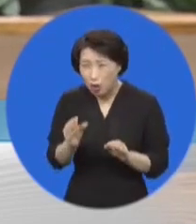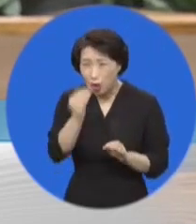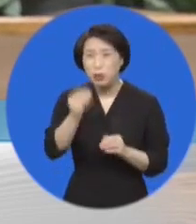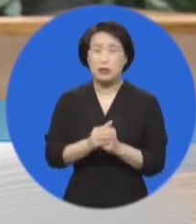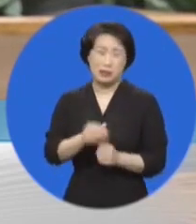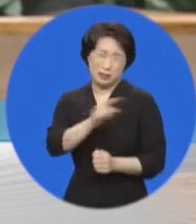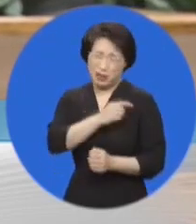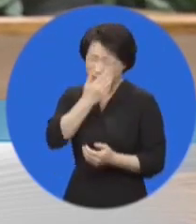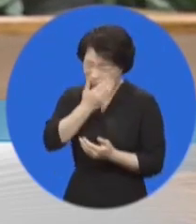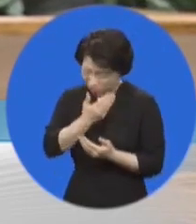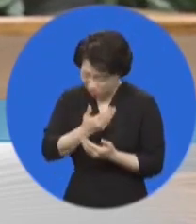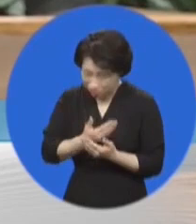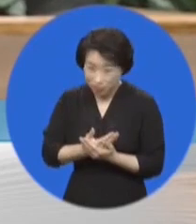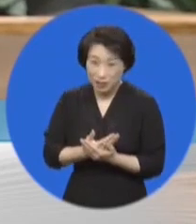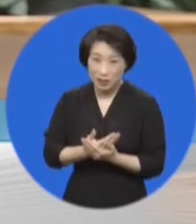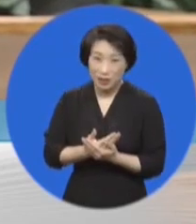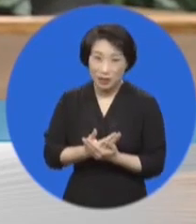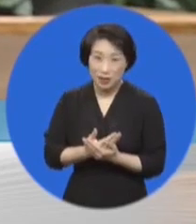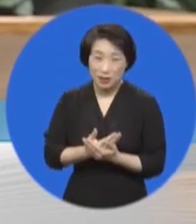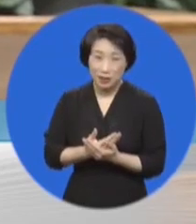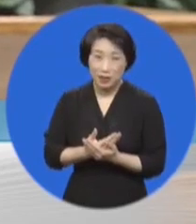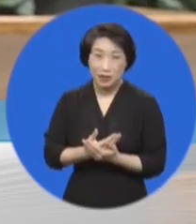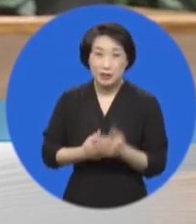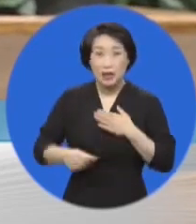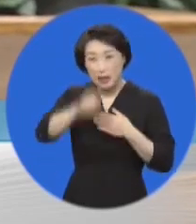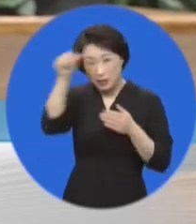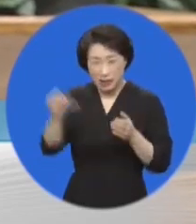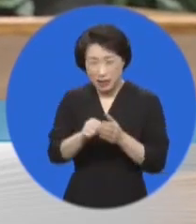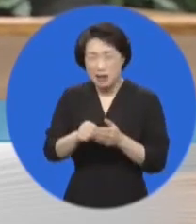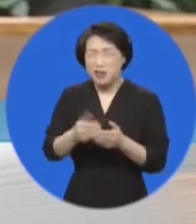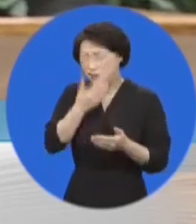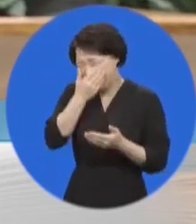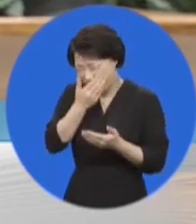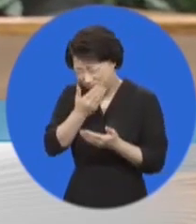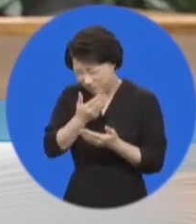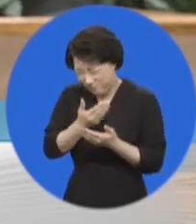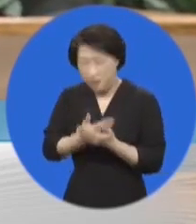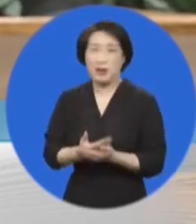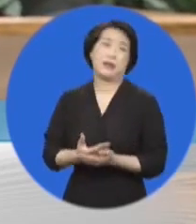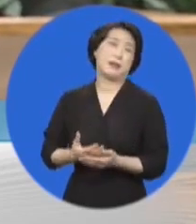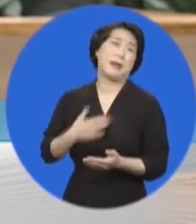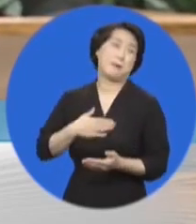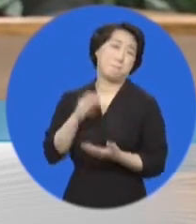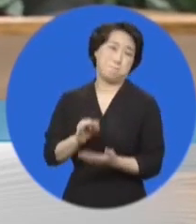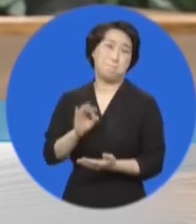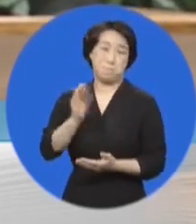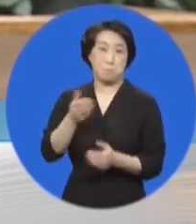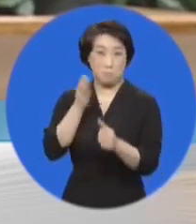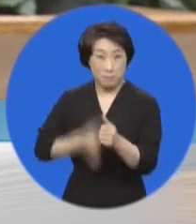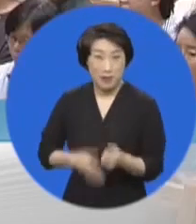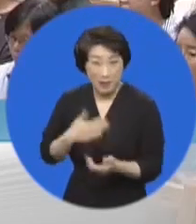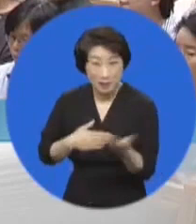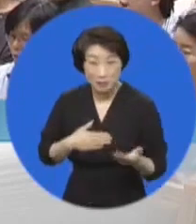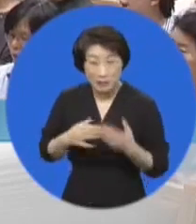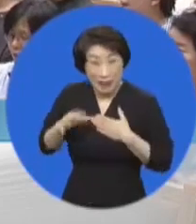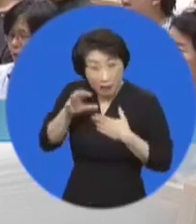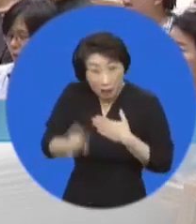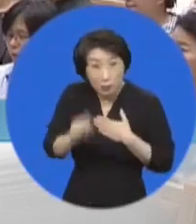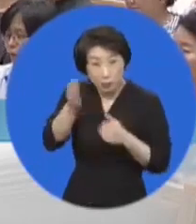가장 위대하게 내 생의 재산이 돼야 합니다. 기업이 돼야